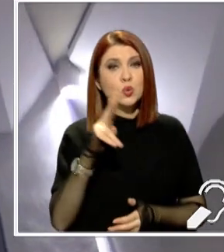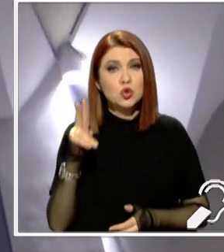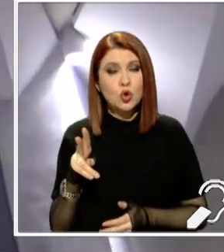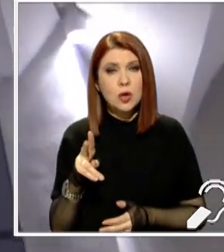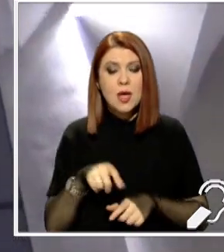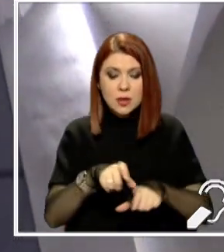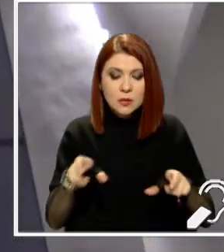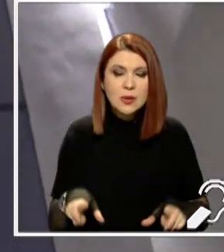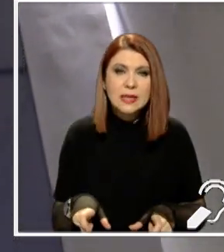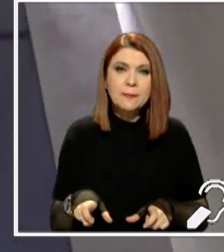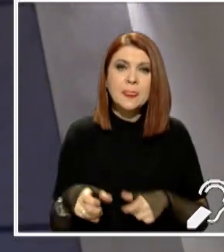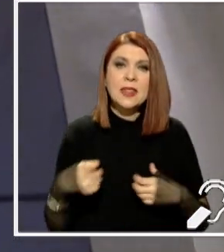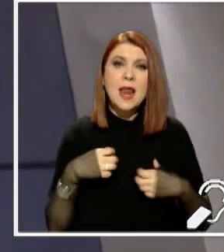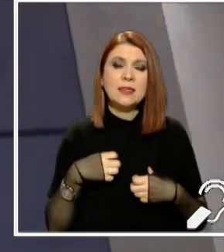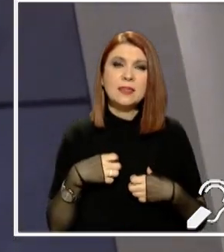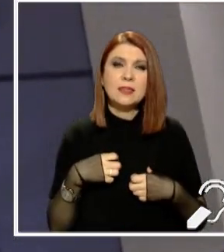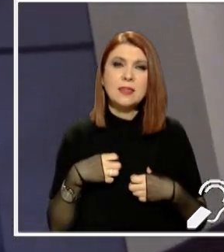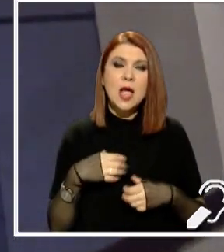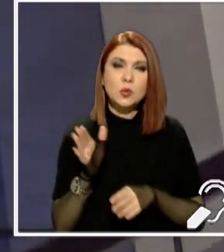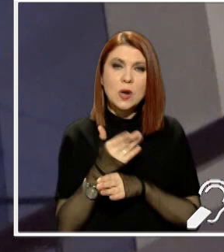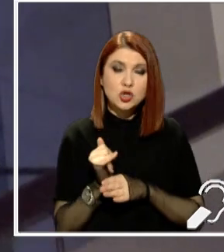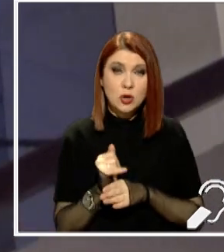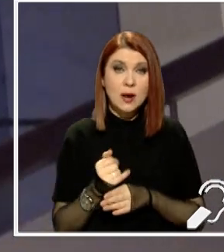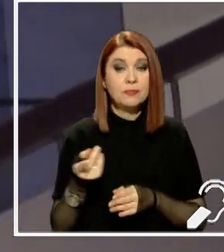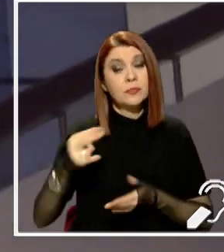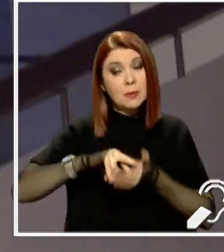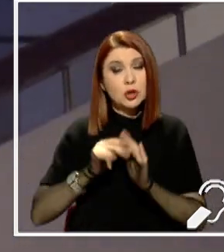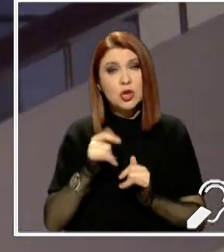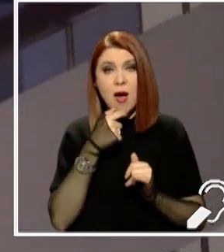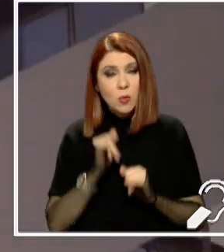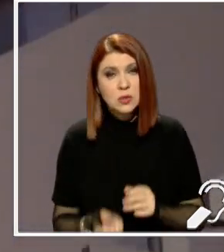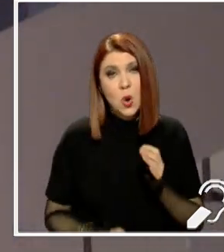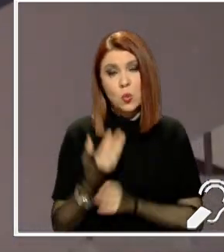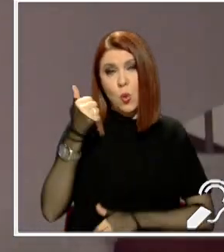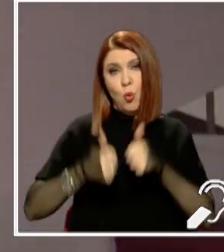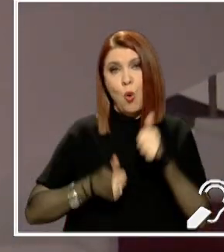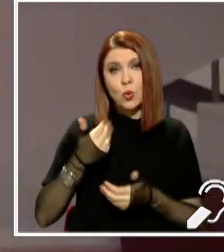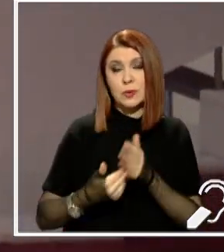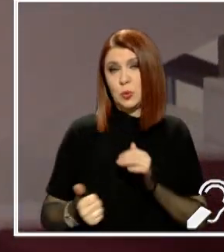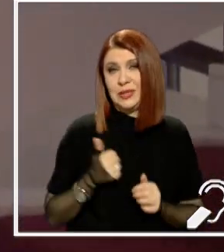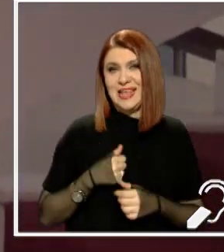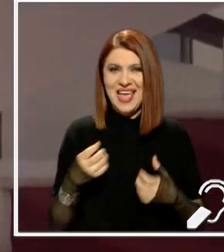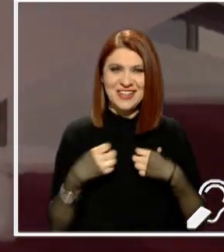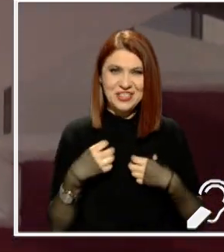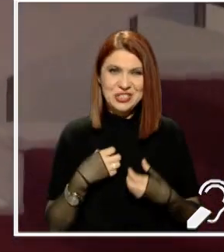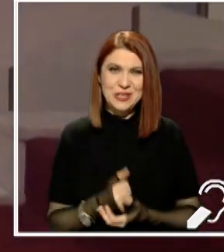din foaierul tapiseriei Teatrului Național București. Odisea pregătește și anul acesta un nou concurs pentru tinerii